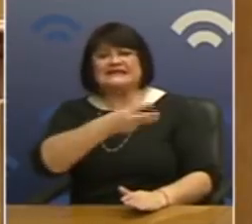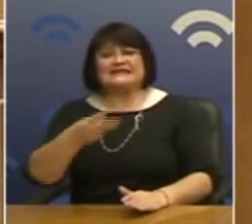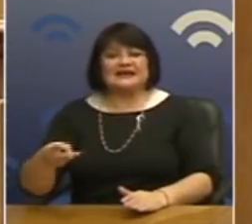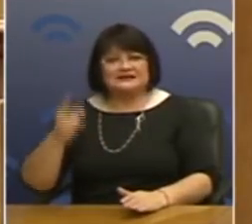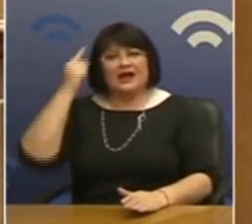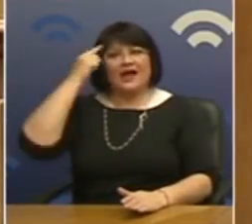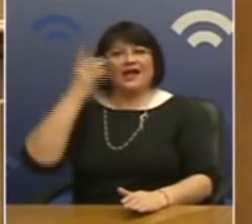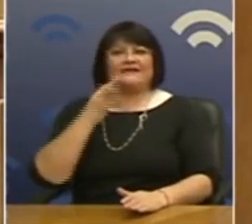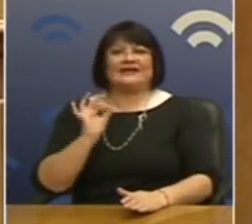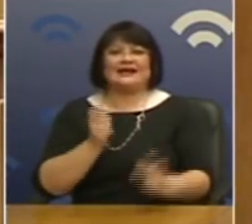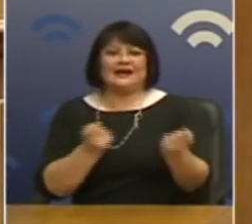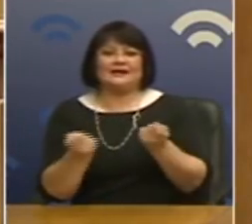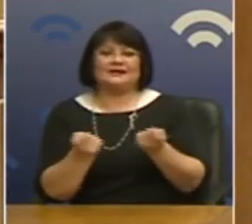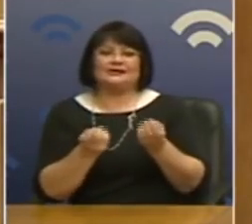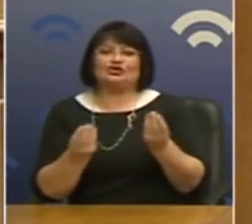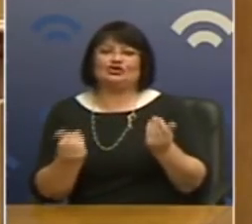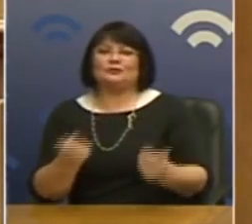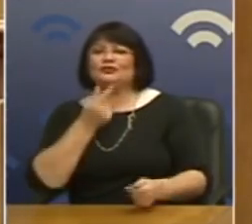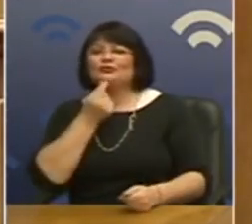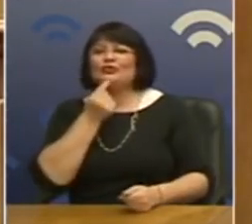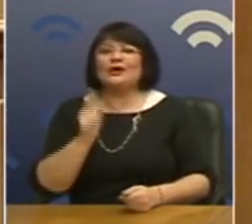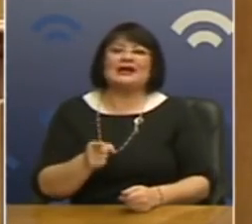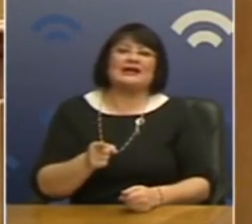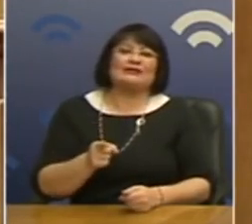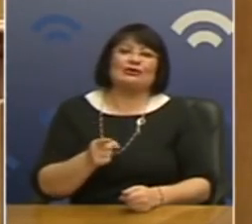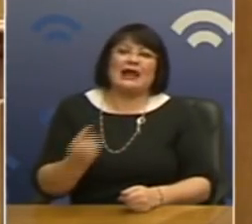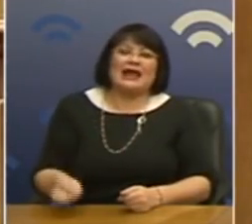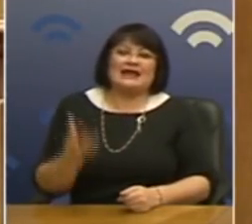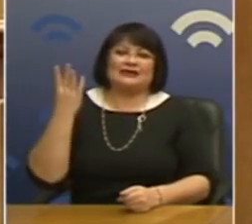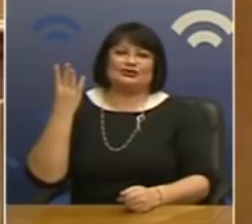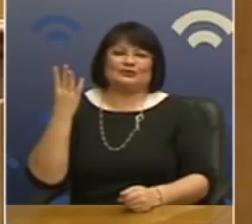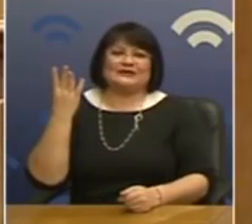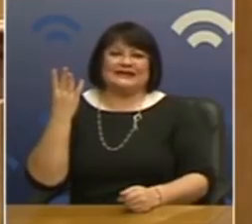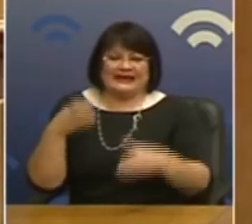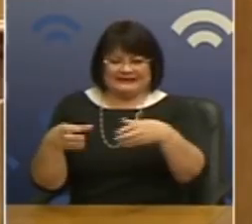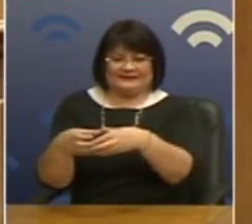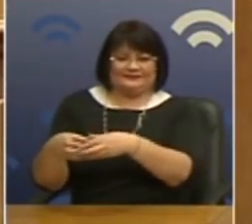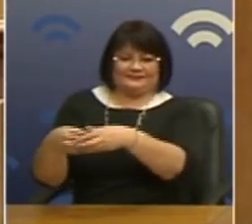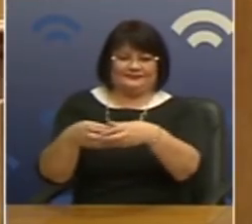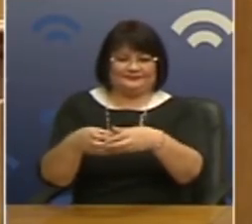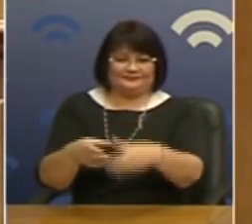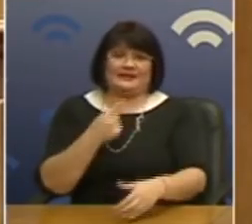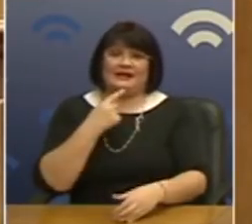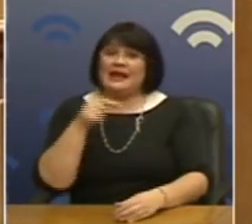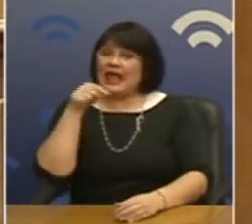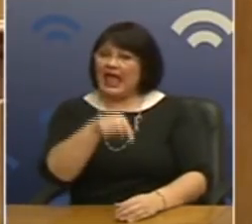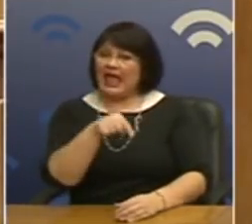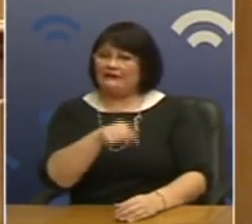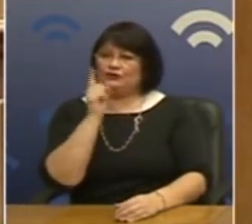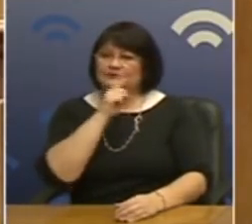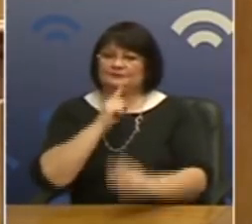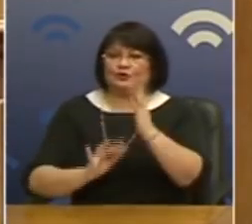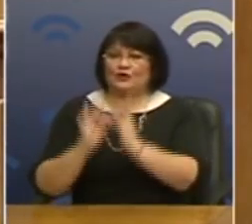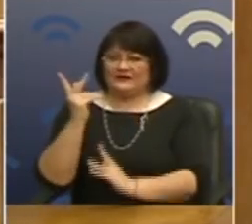να χειραγωγεί έτσι ευκολότερα ριζοσπαστικές δυνάμεις εν ονόματι αυτού του κάλπικου